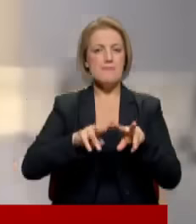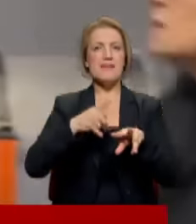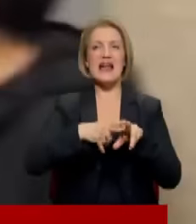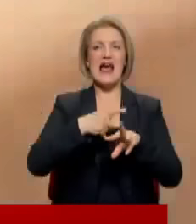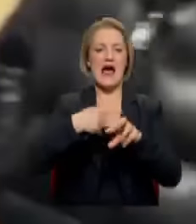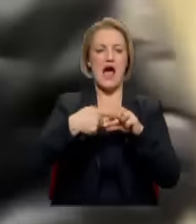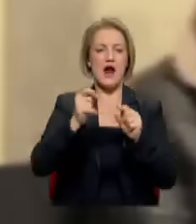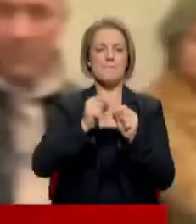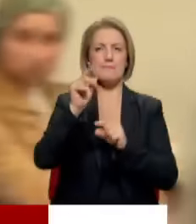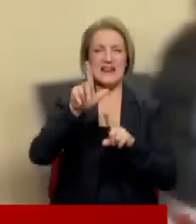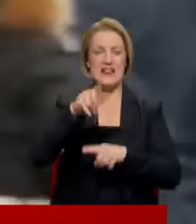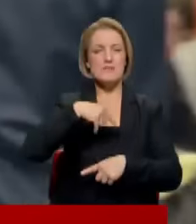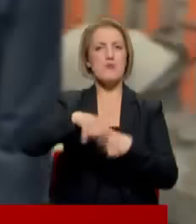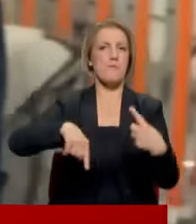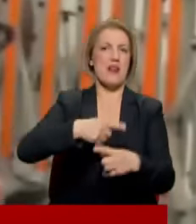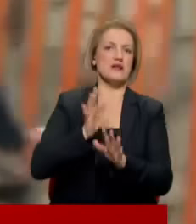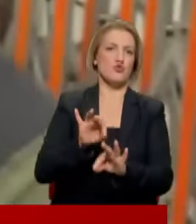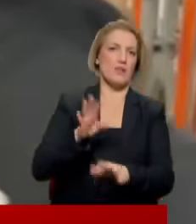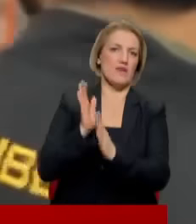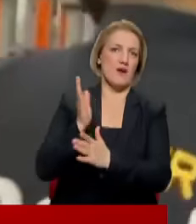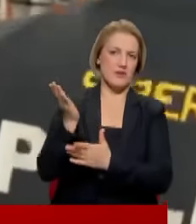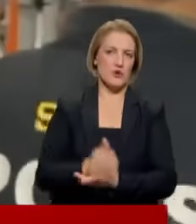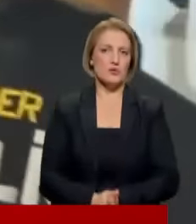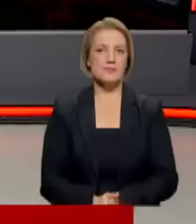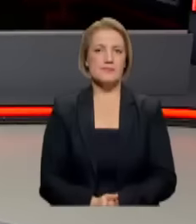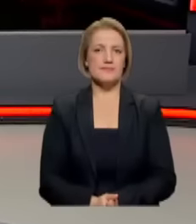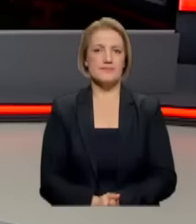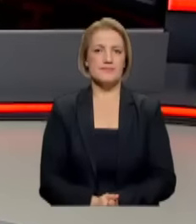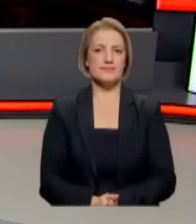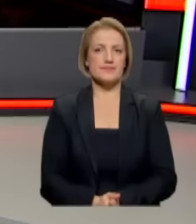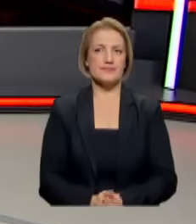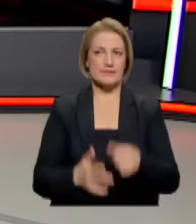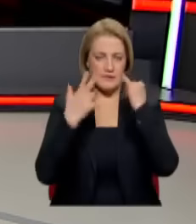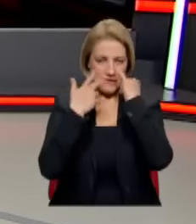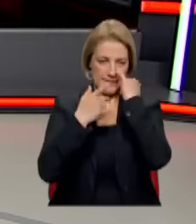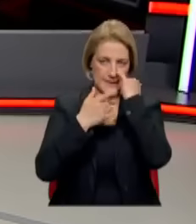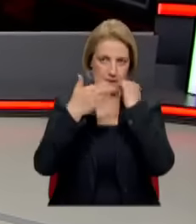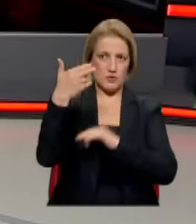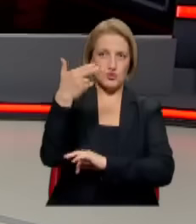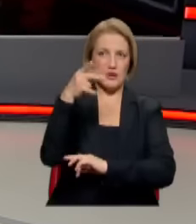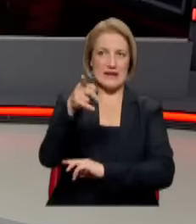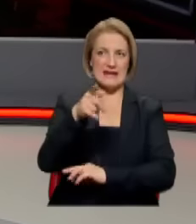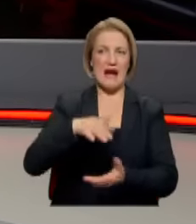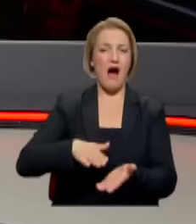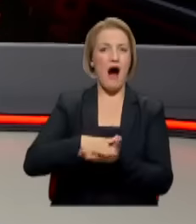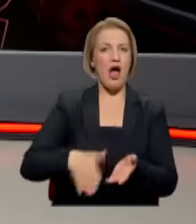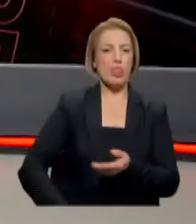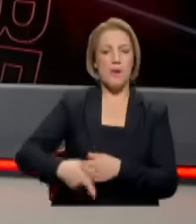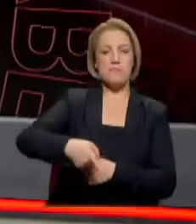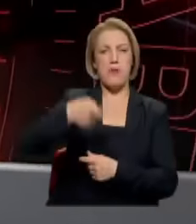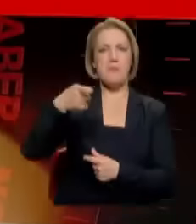erbilin adliyedeki işlemleri sürüyor Efendim istasyonda ayağından